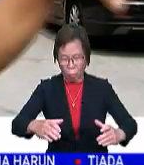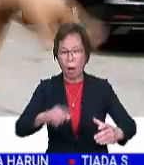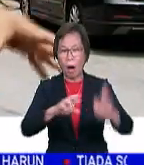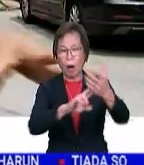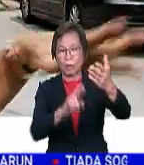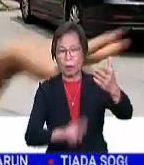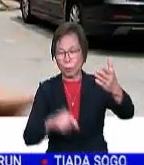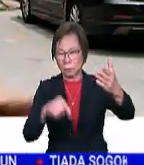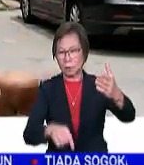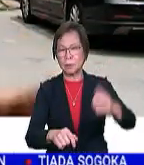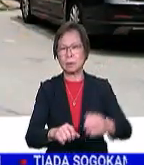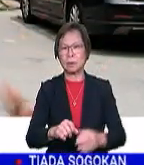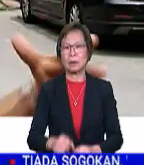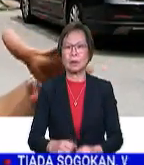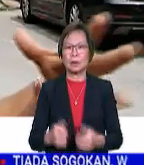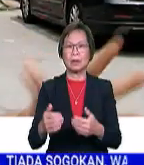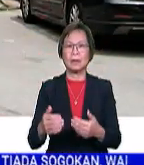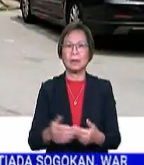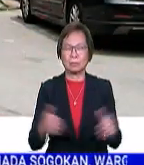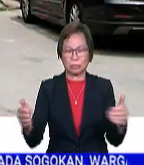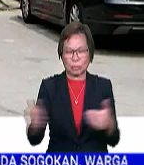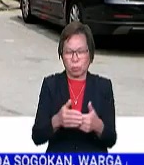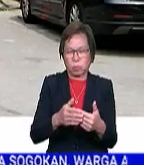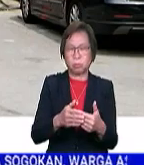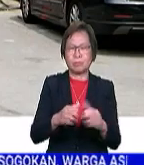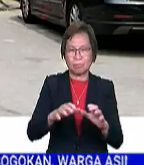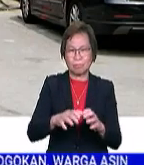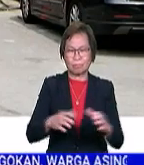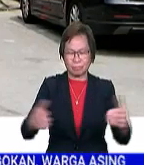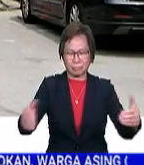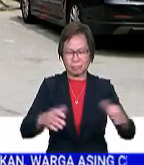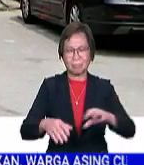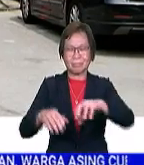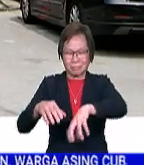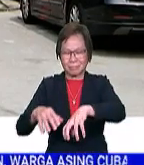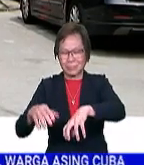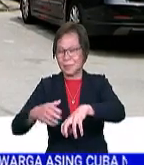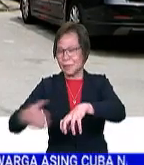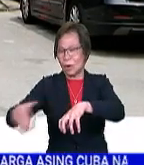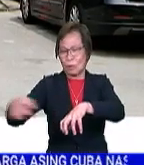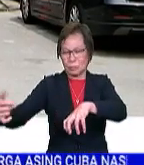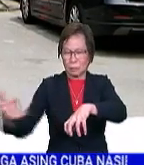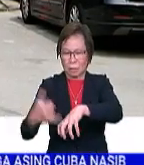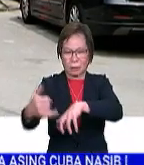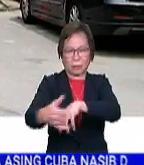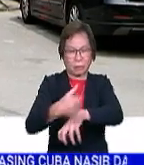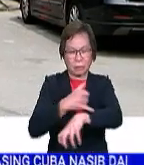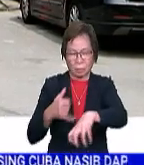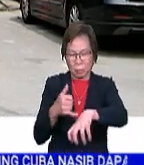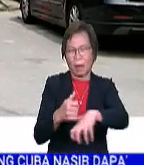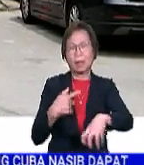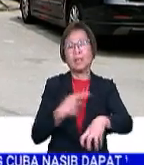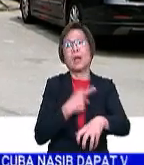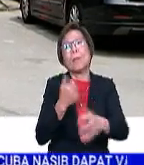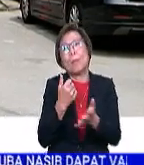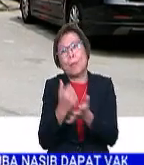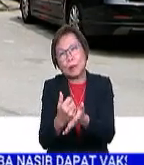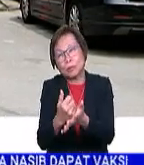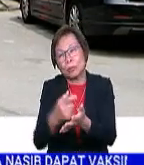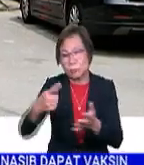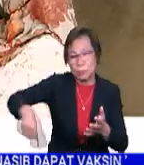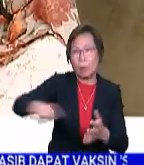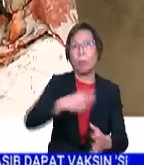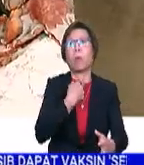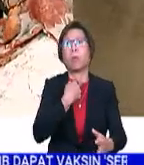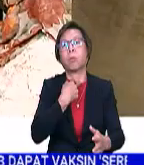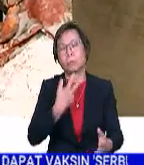Rawang, Sungai Buloh berdekatan lah, dalam yang radius yang mereka boleh datang. Jadi kita ambil inisiatif untuk bagi bantuan kepada mereka yang